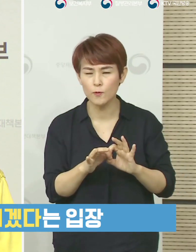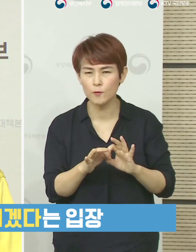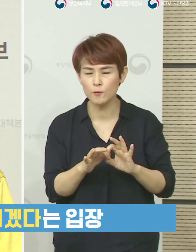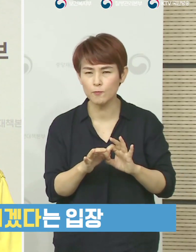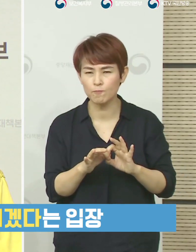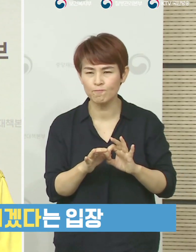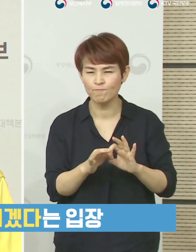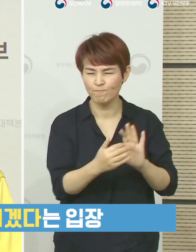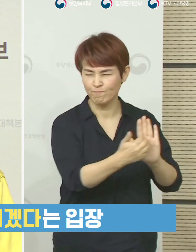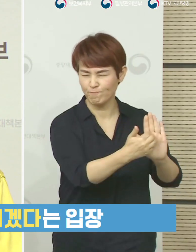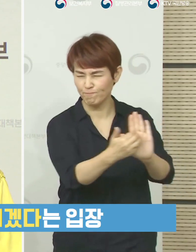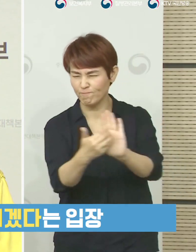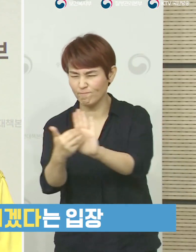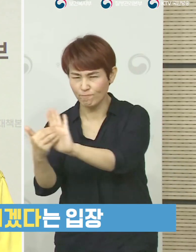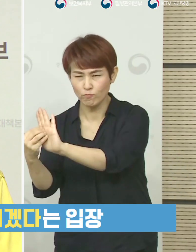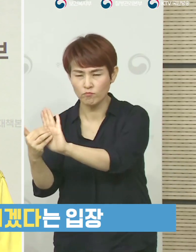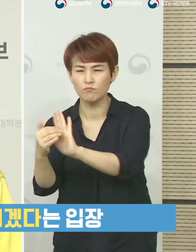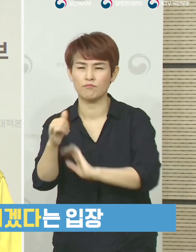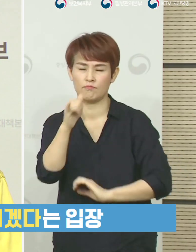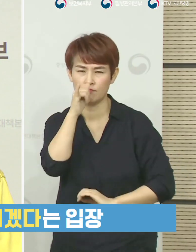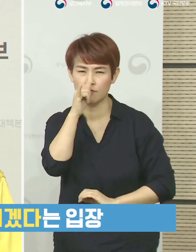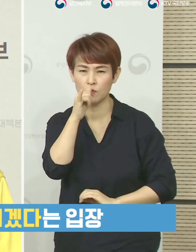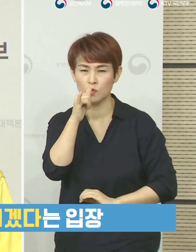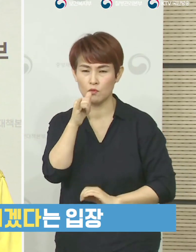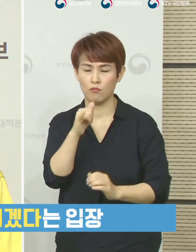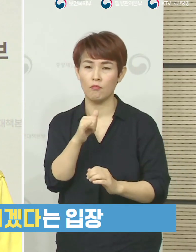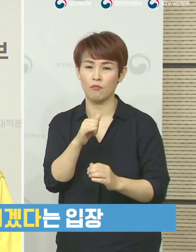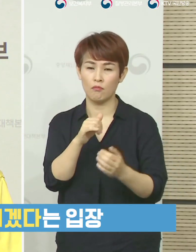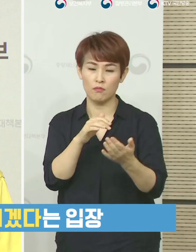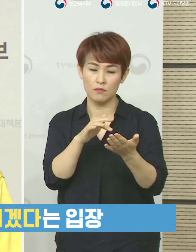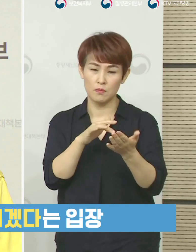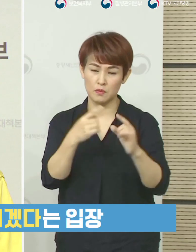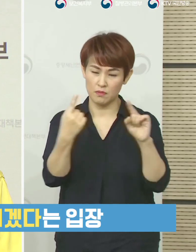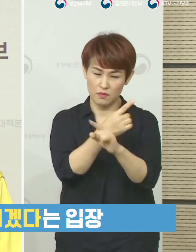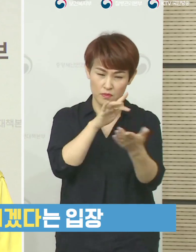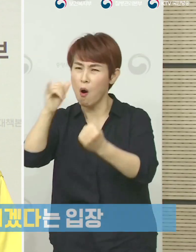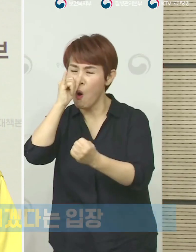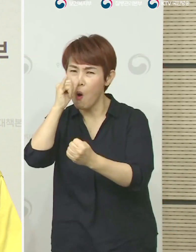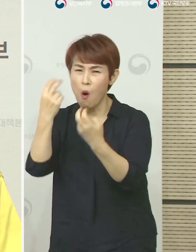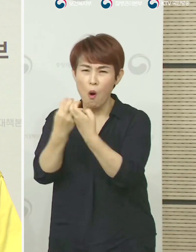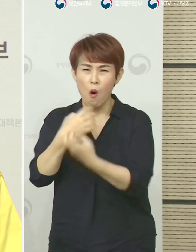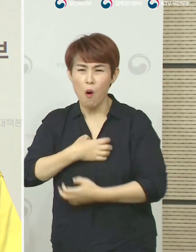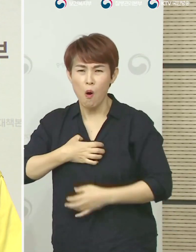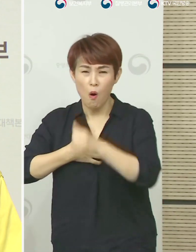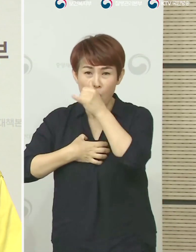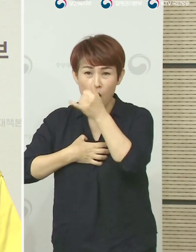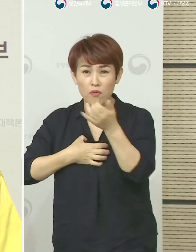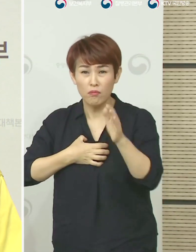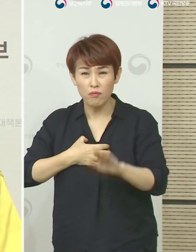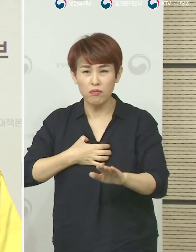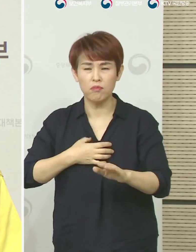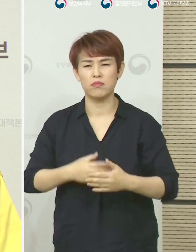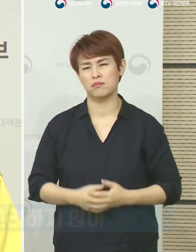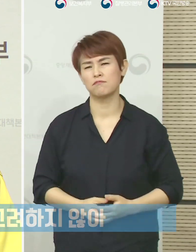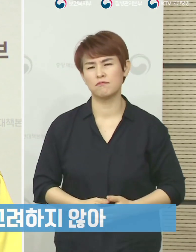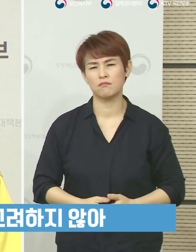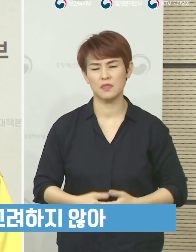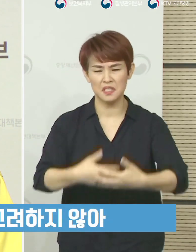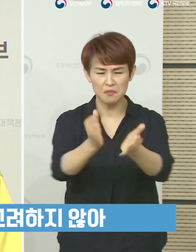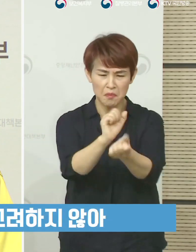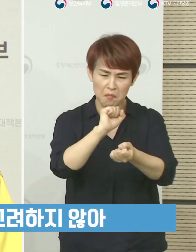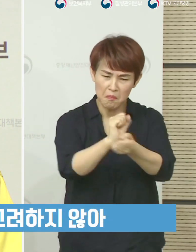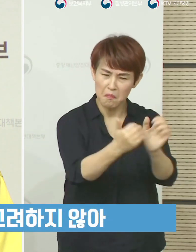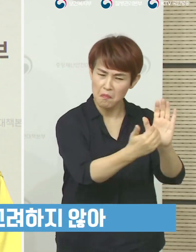지탱해 나가면서 백신이나 치료제가 개발될 때까지 이 상태를 계속 유지한다는 측면입니다. 다시 한번 강조드리지만 그런 식의 집단